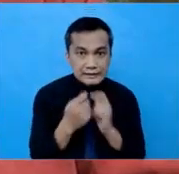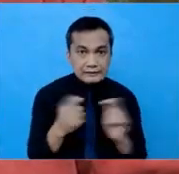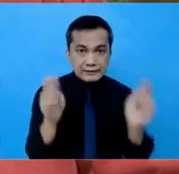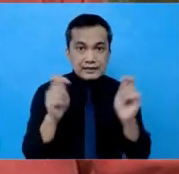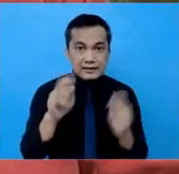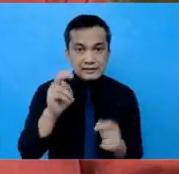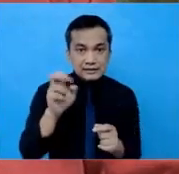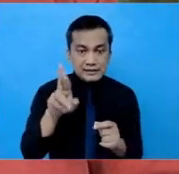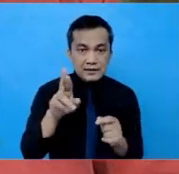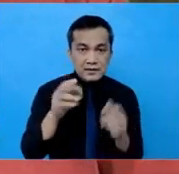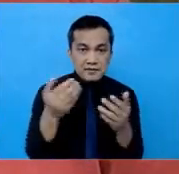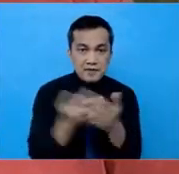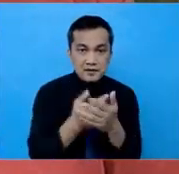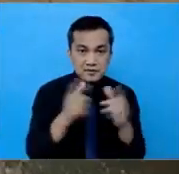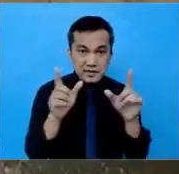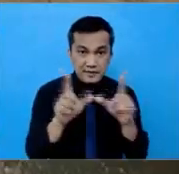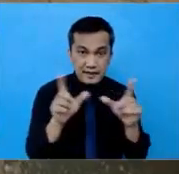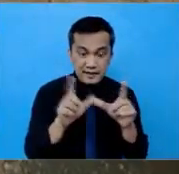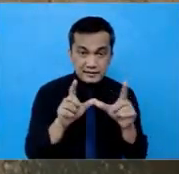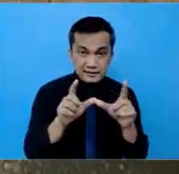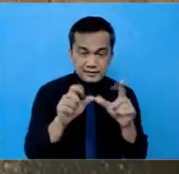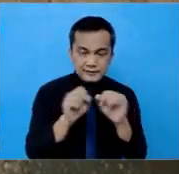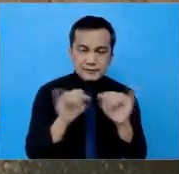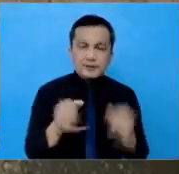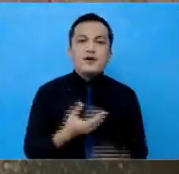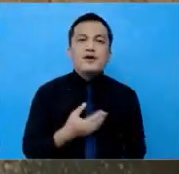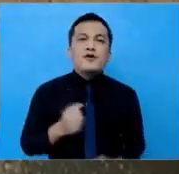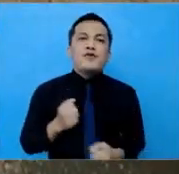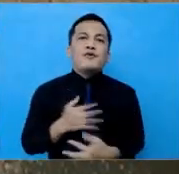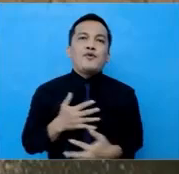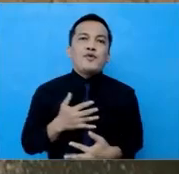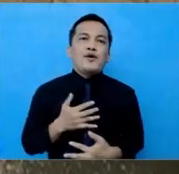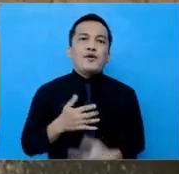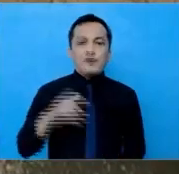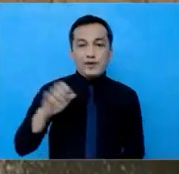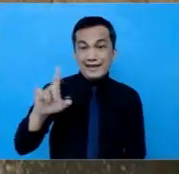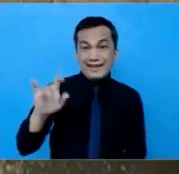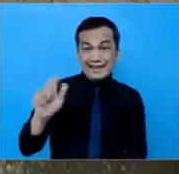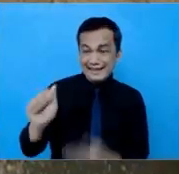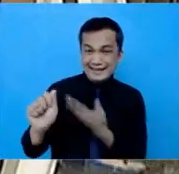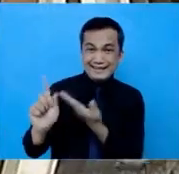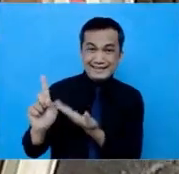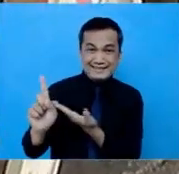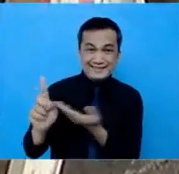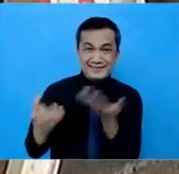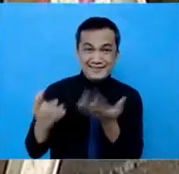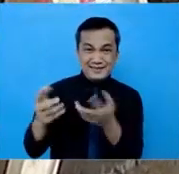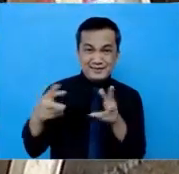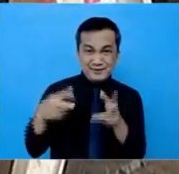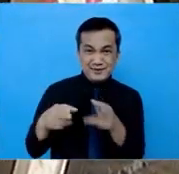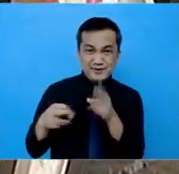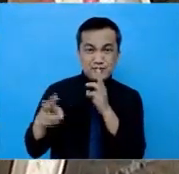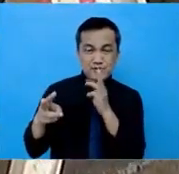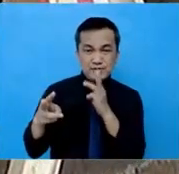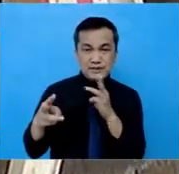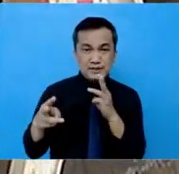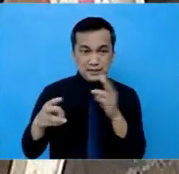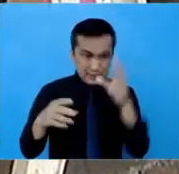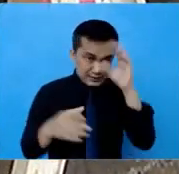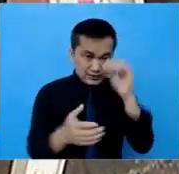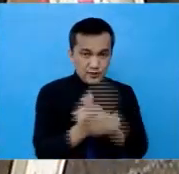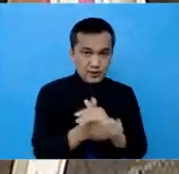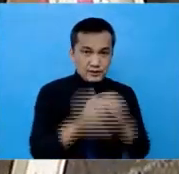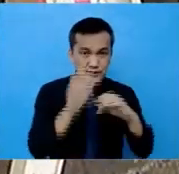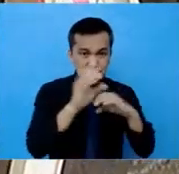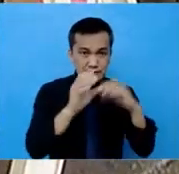level system, kinakabahan si Elena na baka bigla na lang sila maputulan ng tubig. Ang asawa niyang construction worker,